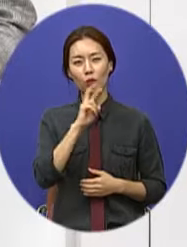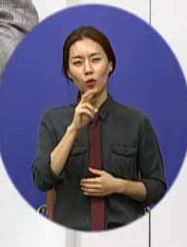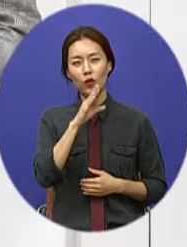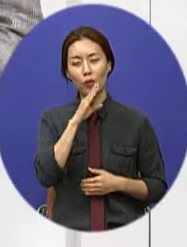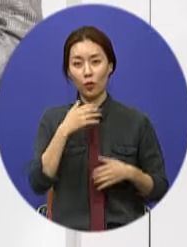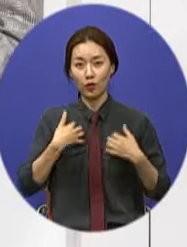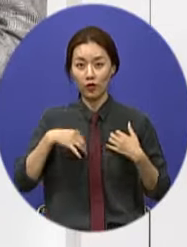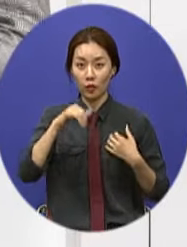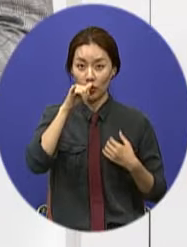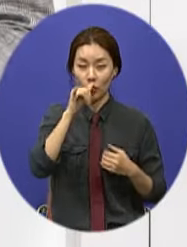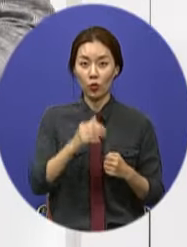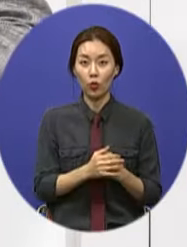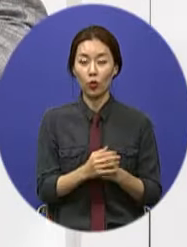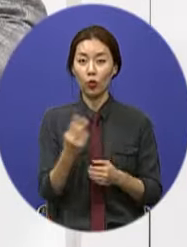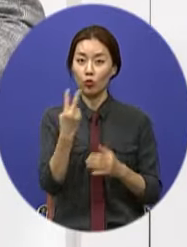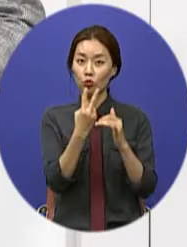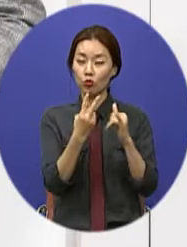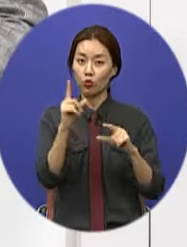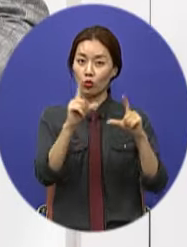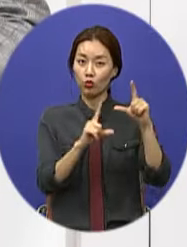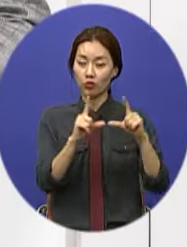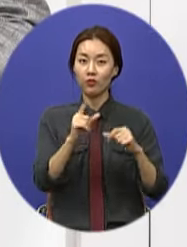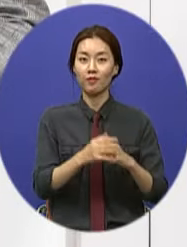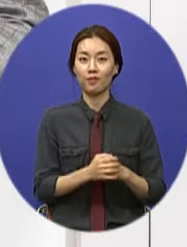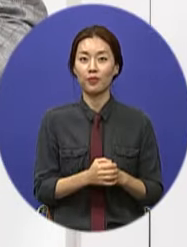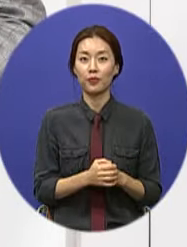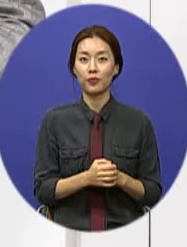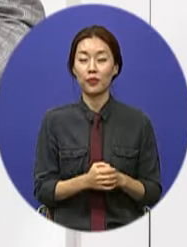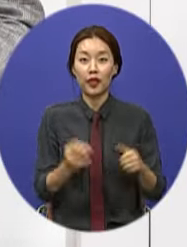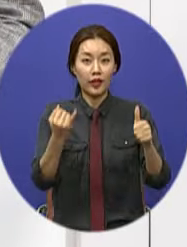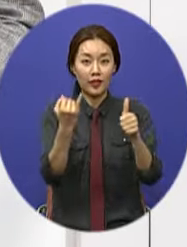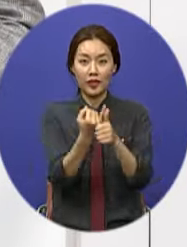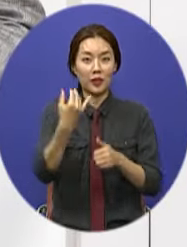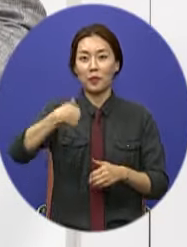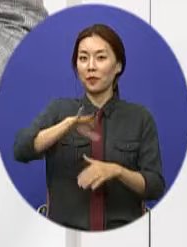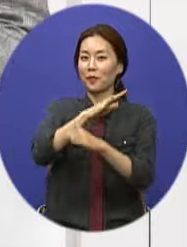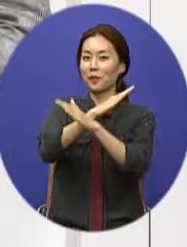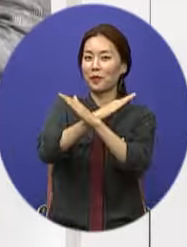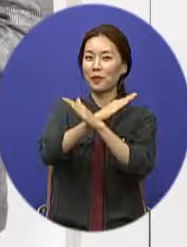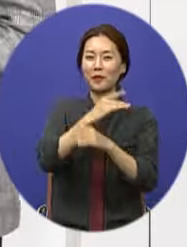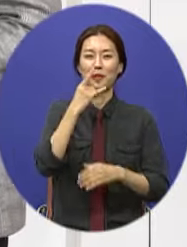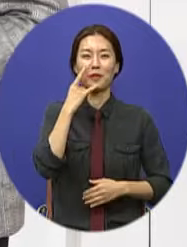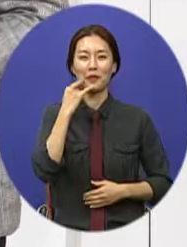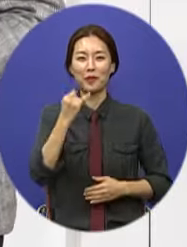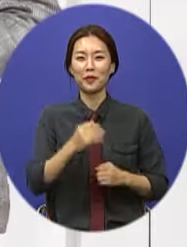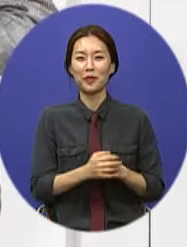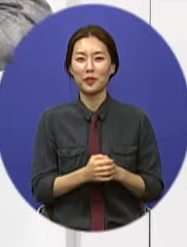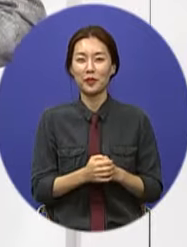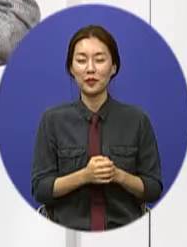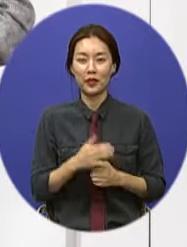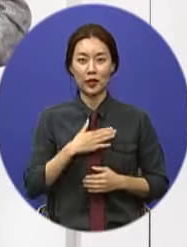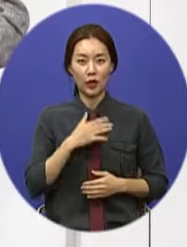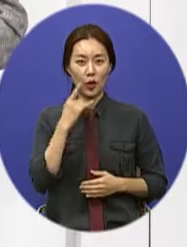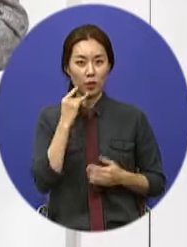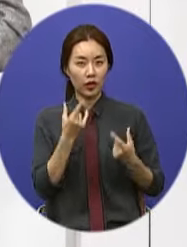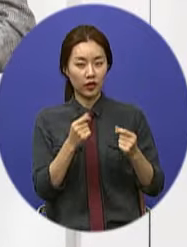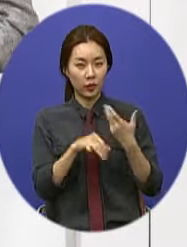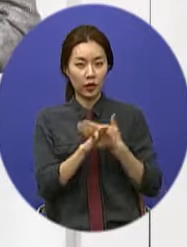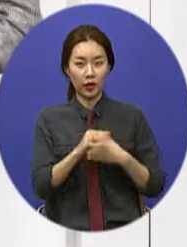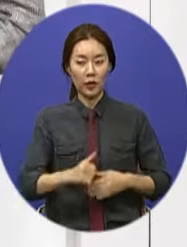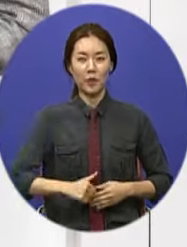정말 재밌고 좋네요. 노래도 좋고. 예, 네, 시집 안 가요, 엄마. 그리고 요즘에 그리고 우리 엄마